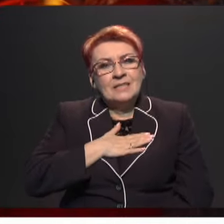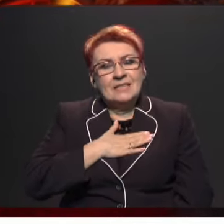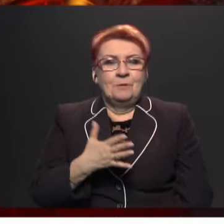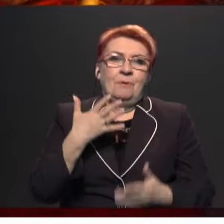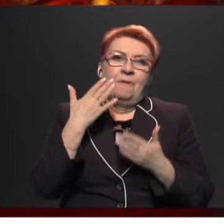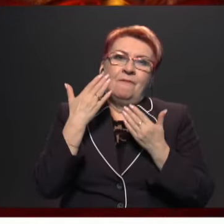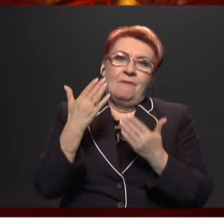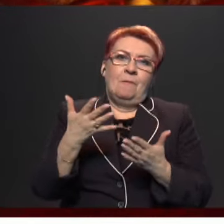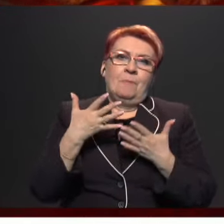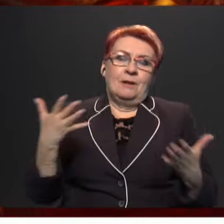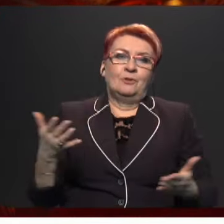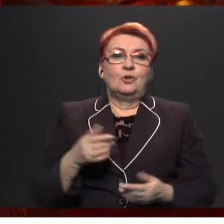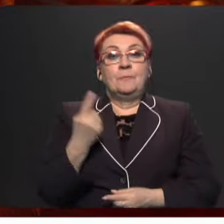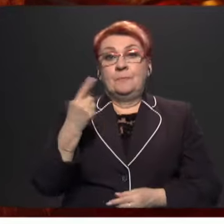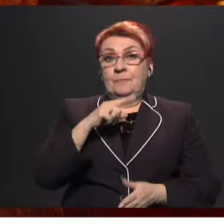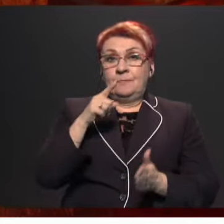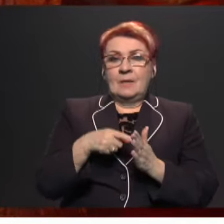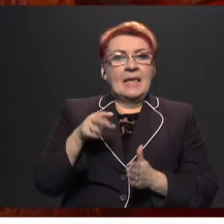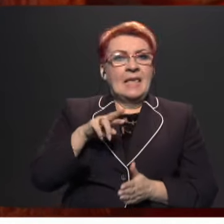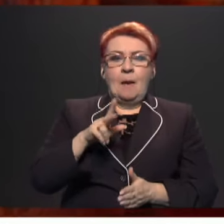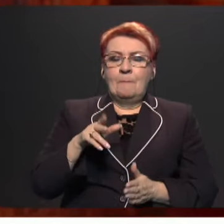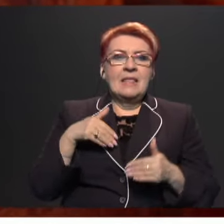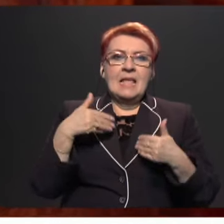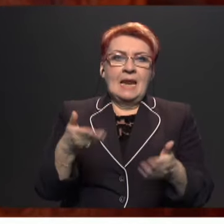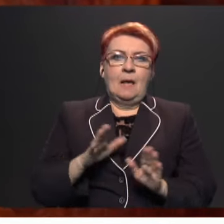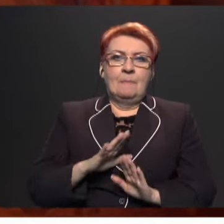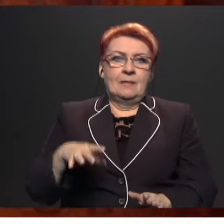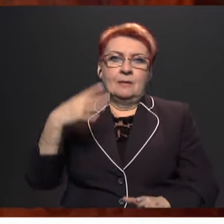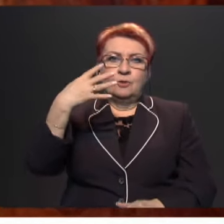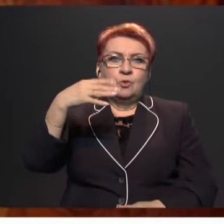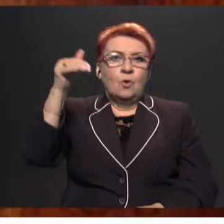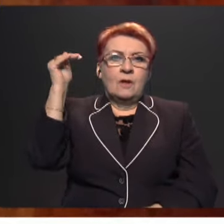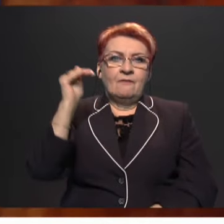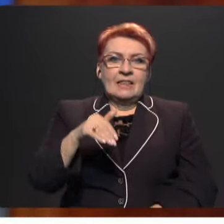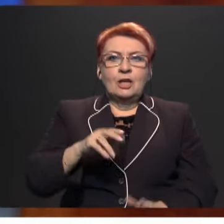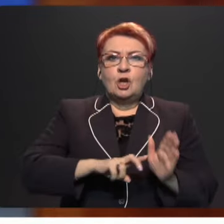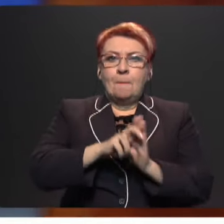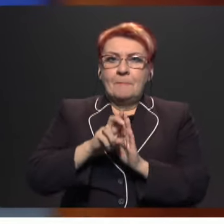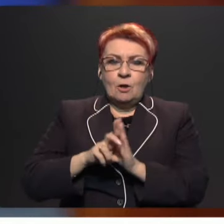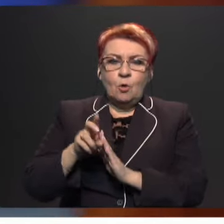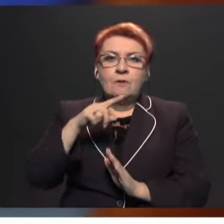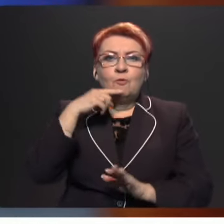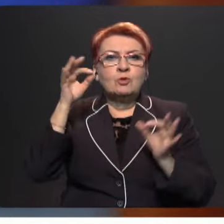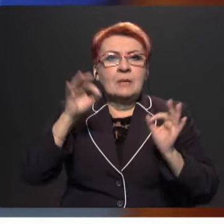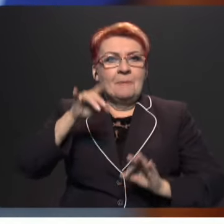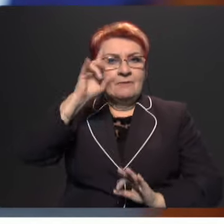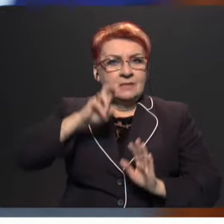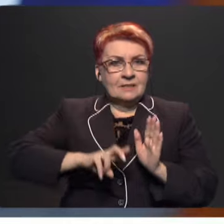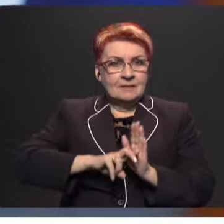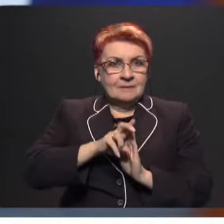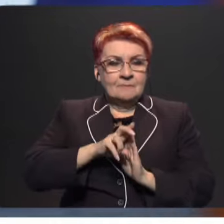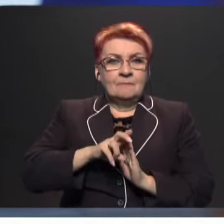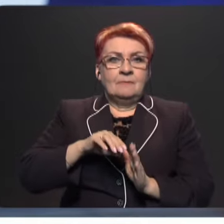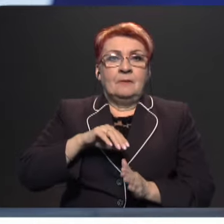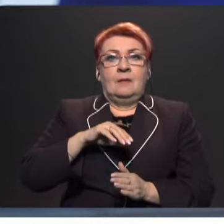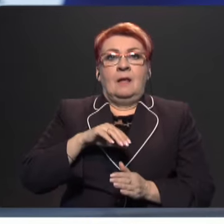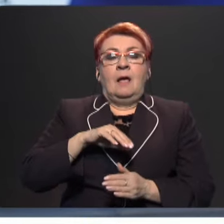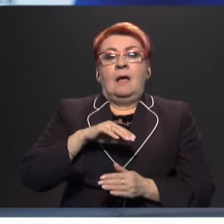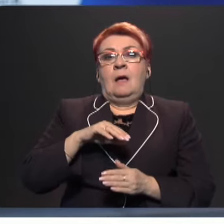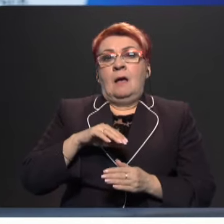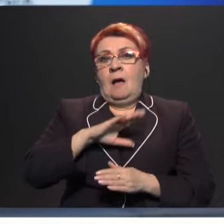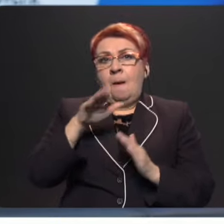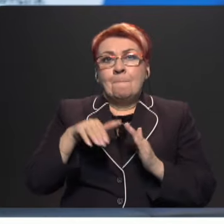большое. Да. По поводу первого вопроса, я бы не рекомендовал 40 тысяч приходов Русской Православной Церкви подводить под общий знаменатель. Если вы